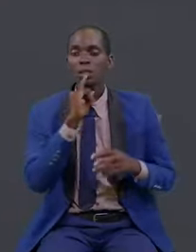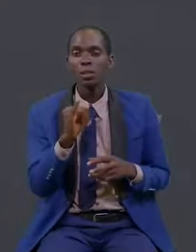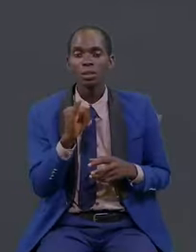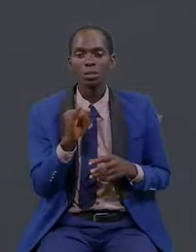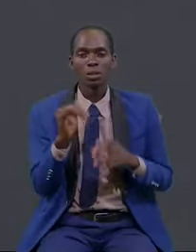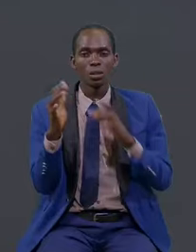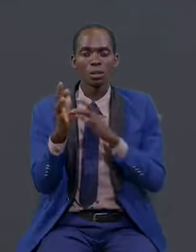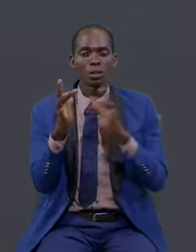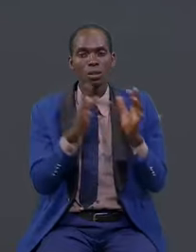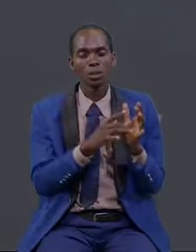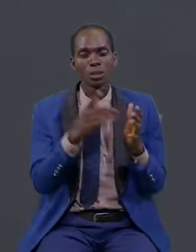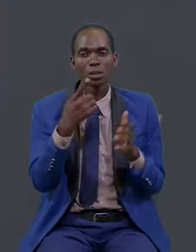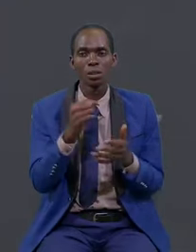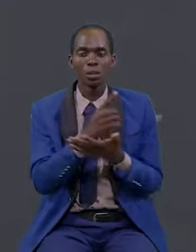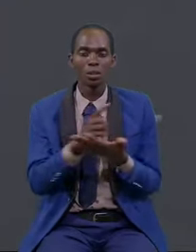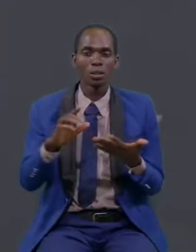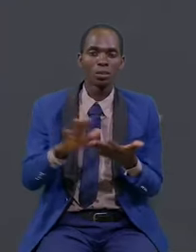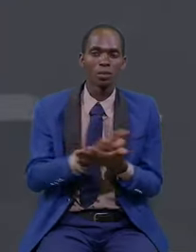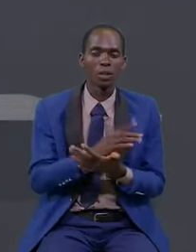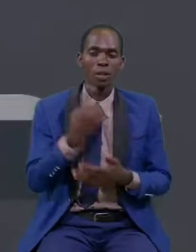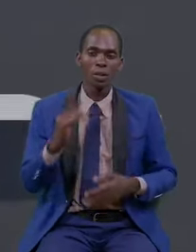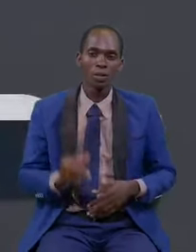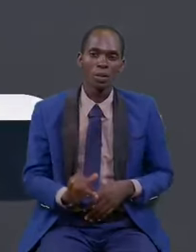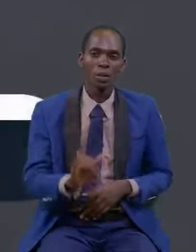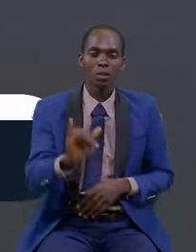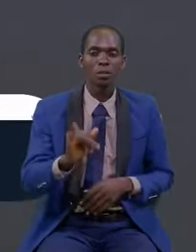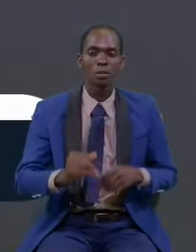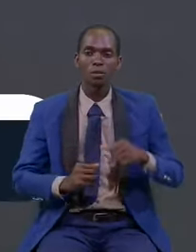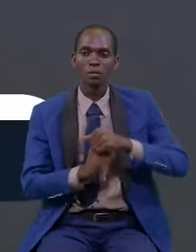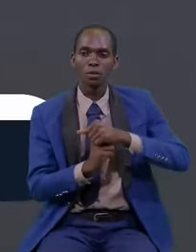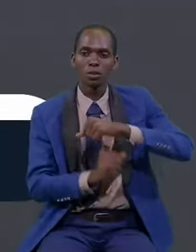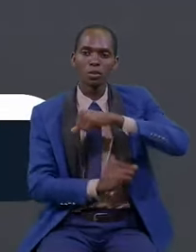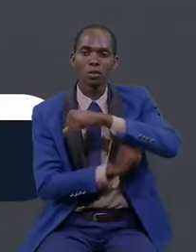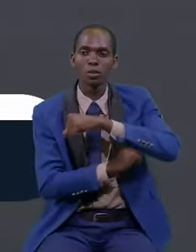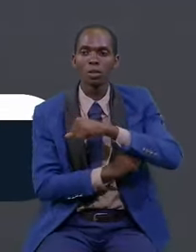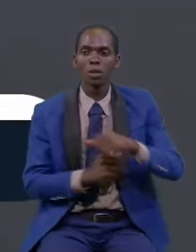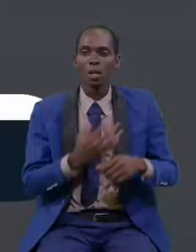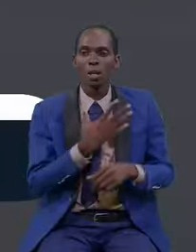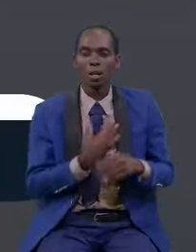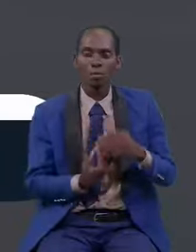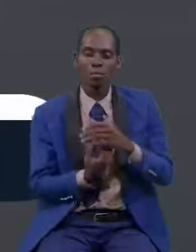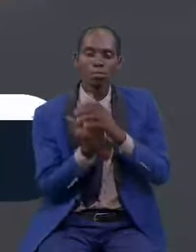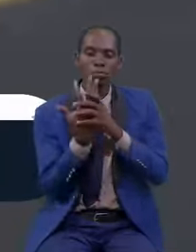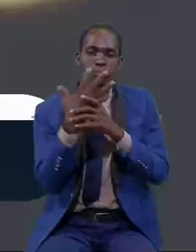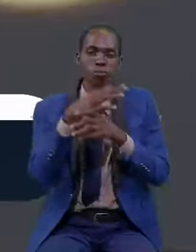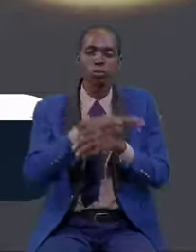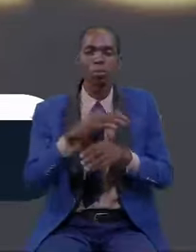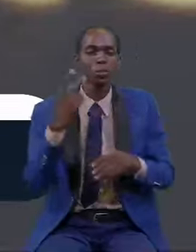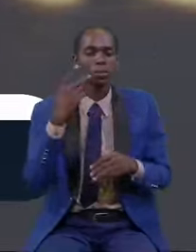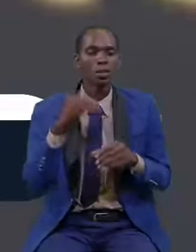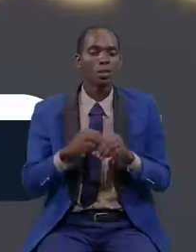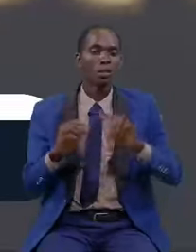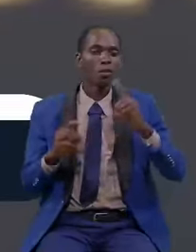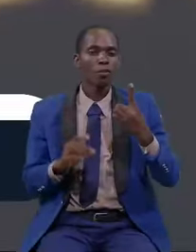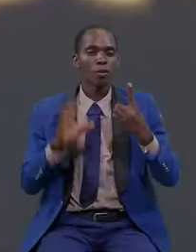Jésus, la fondation et la fontaine divine éternelle ». Nous allons voir 1